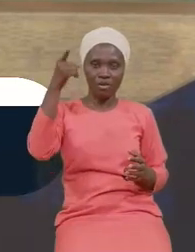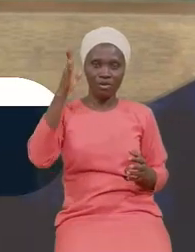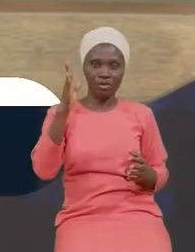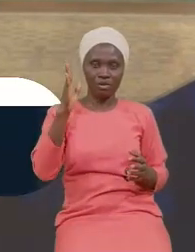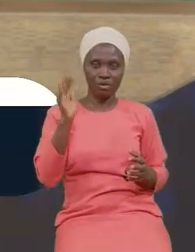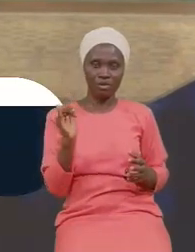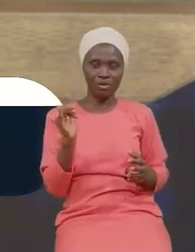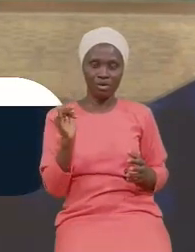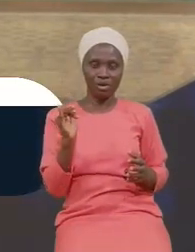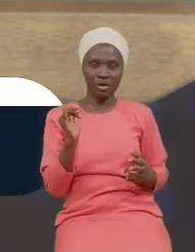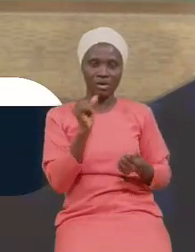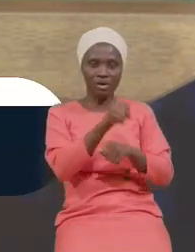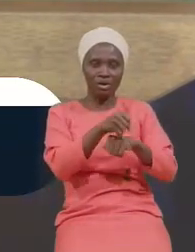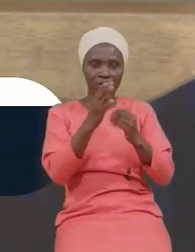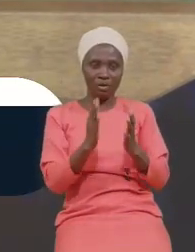de vainqueur